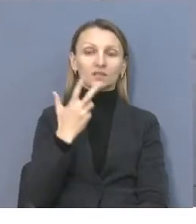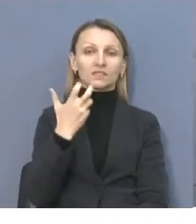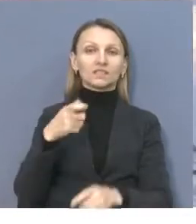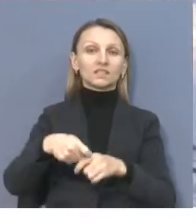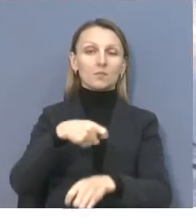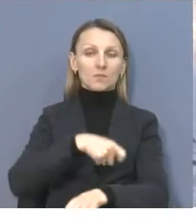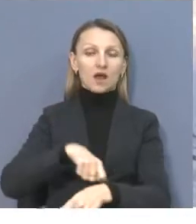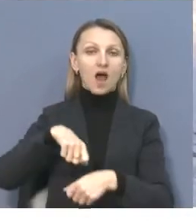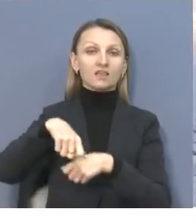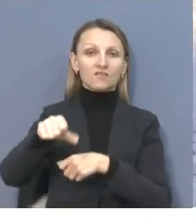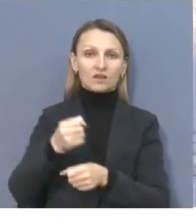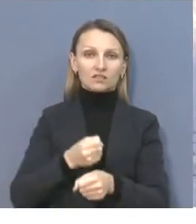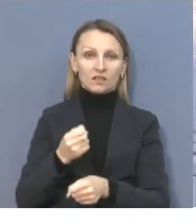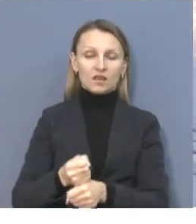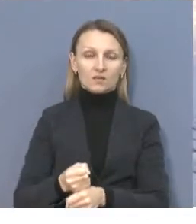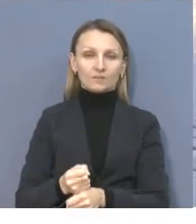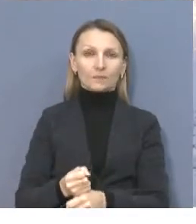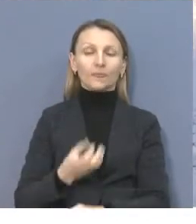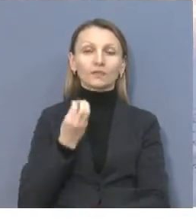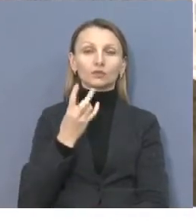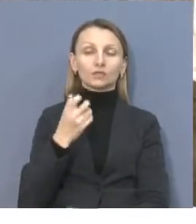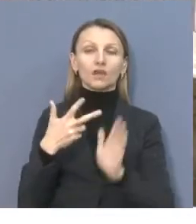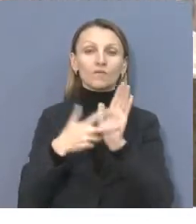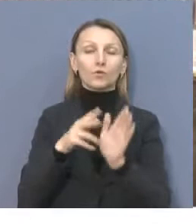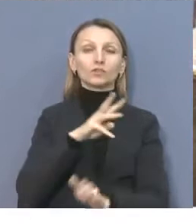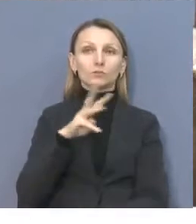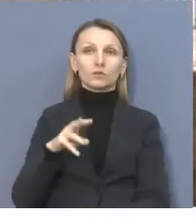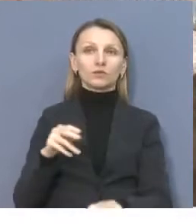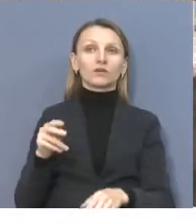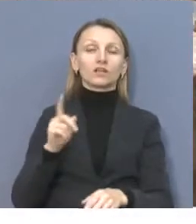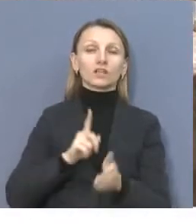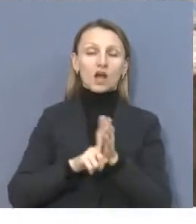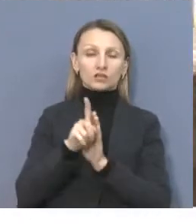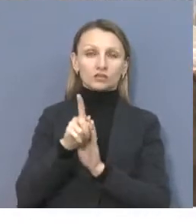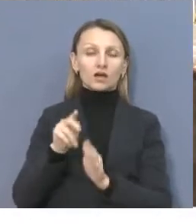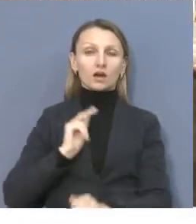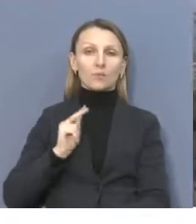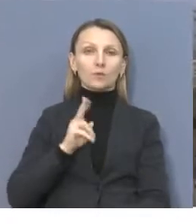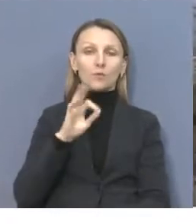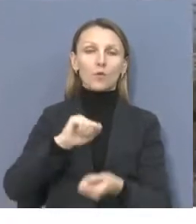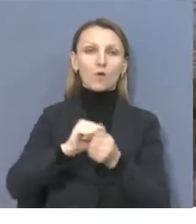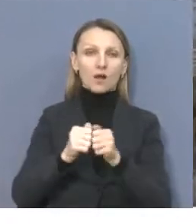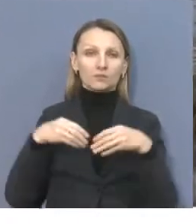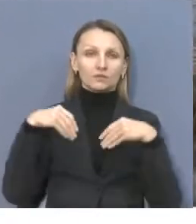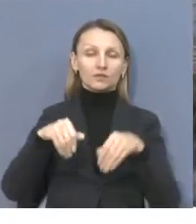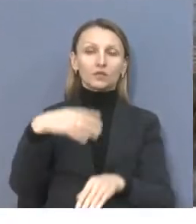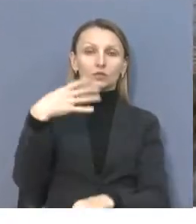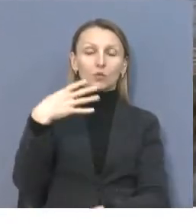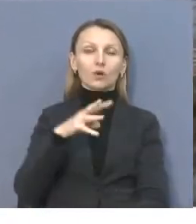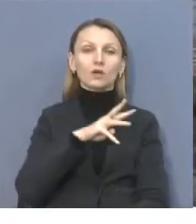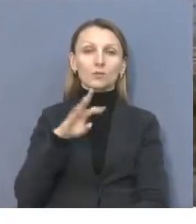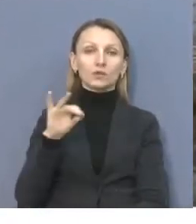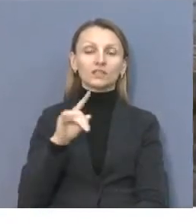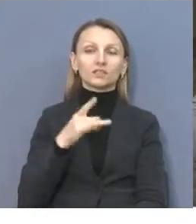метров асфальтобетонного покрытия еще на 8 миллионов идут работы по от циpкa щебня около 40 миллионов тенге из